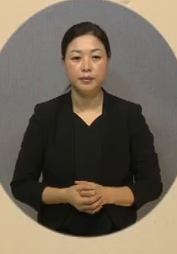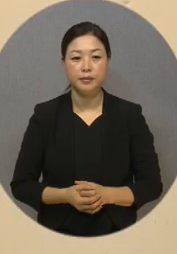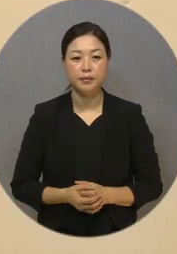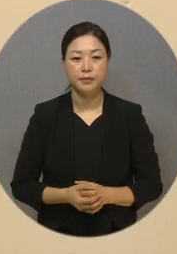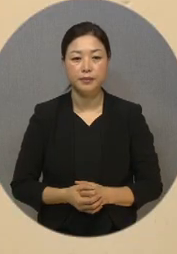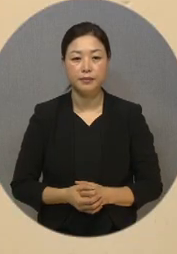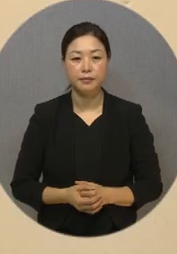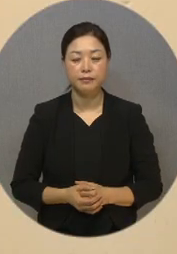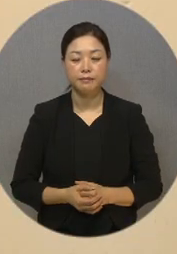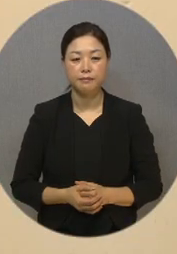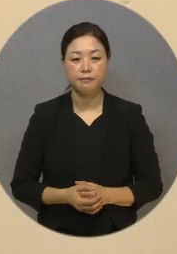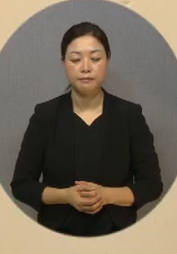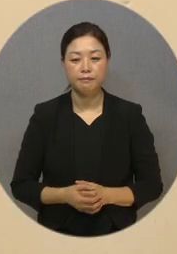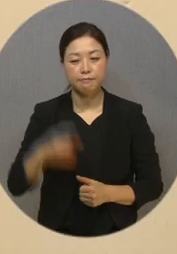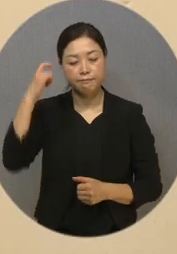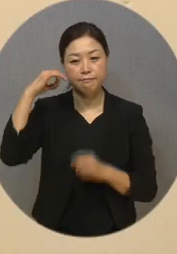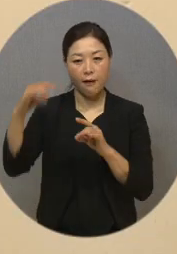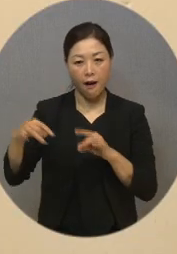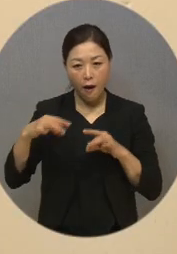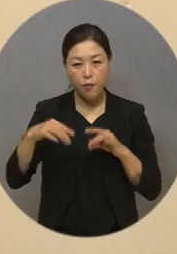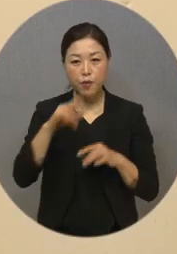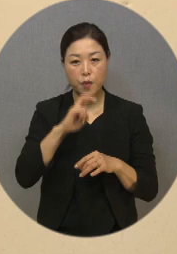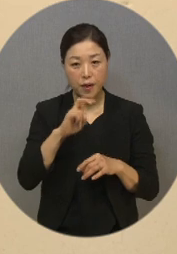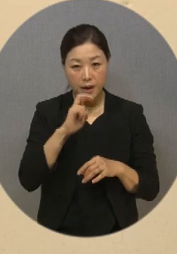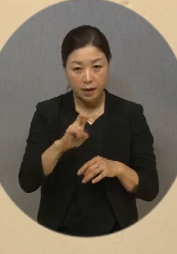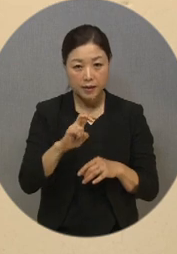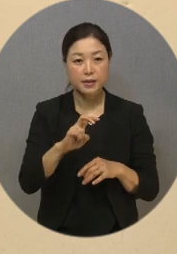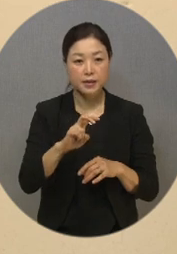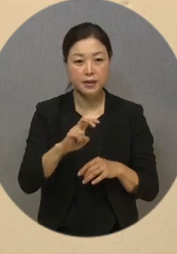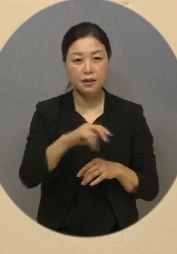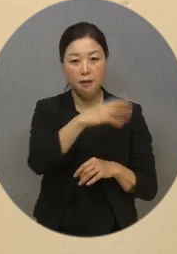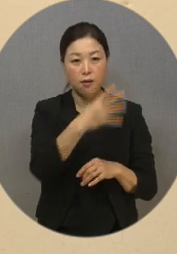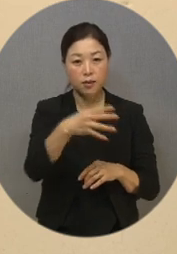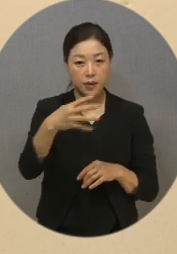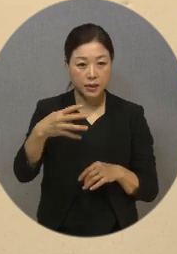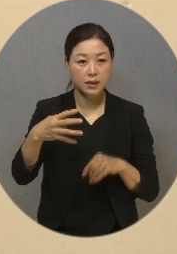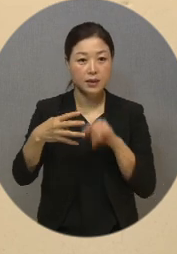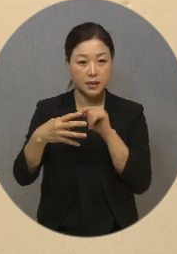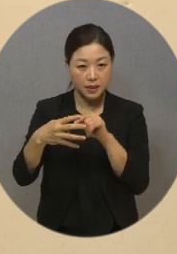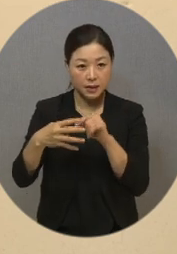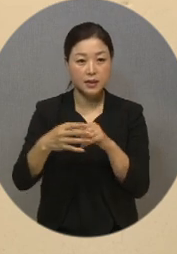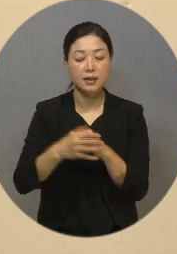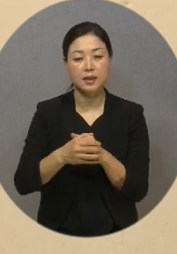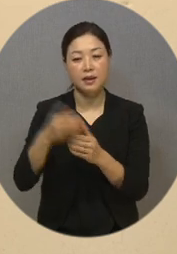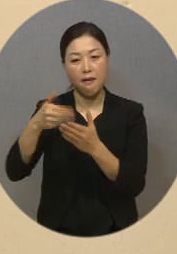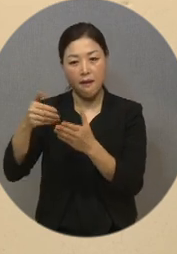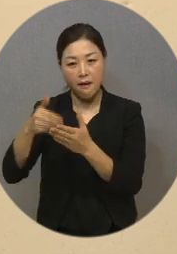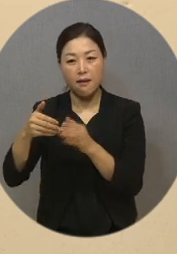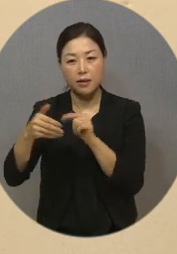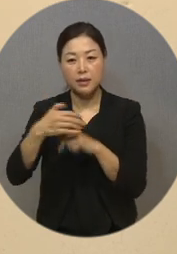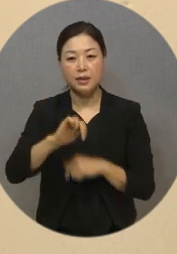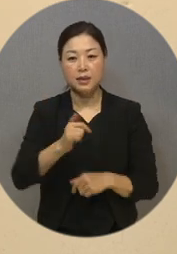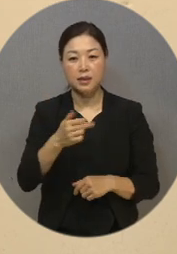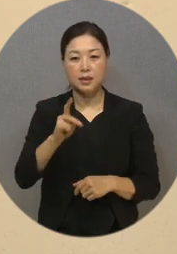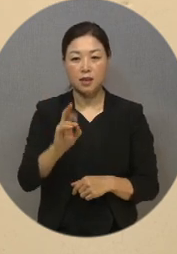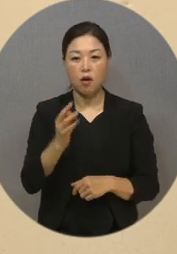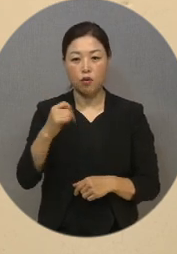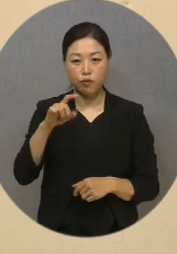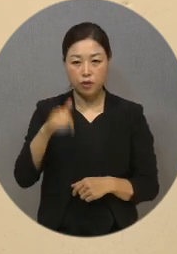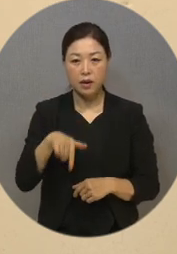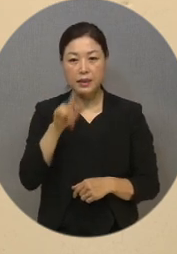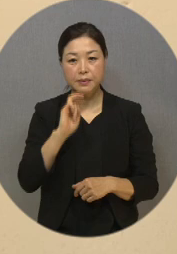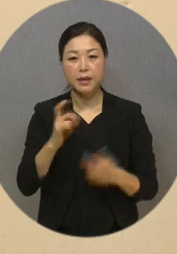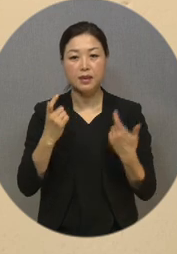영감을 노래하는 오선지, 미혹의 선율을 품은 악기들은 신경욱 작가의 캔버스 위에 연주하듯